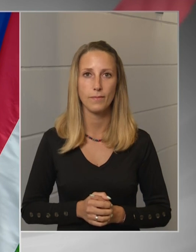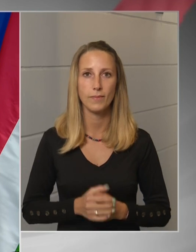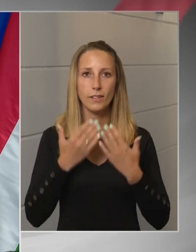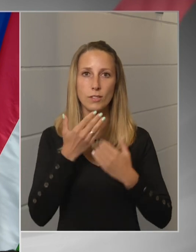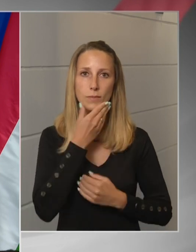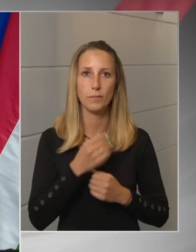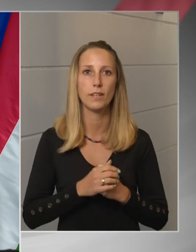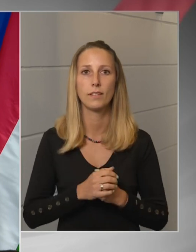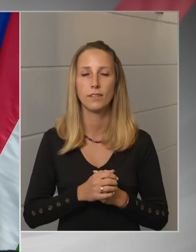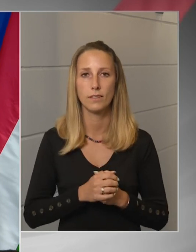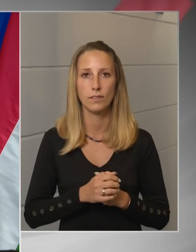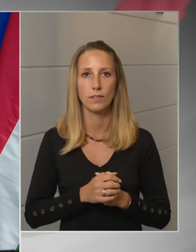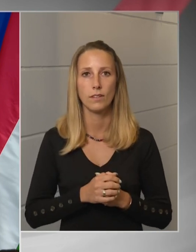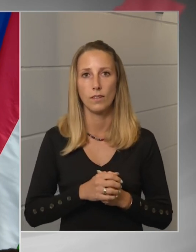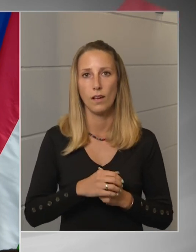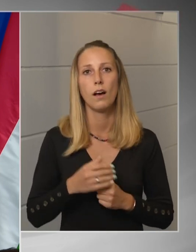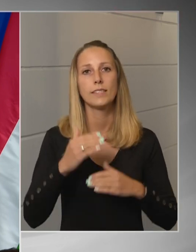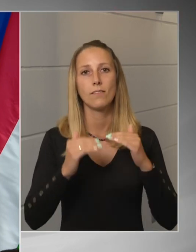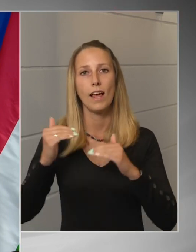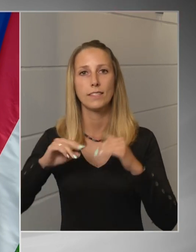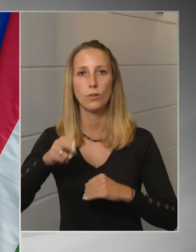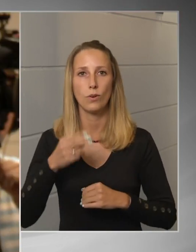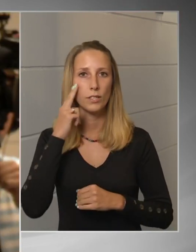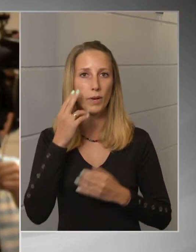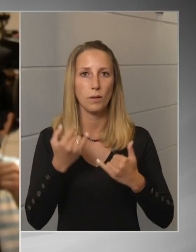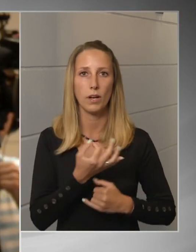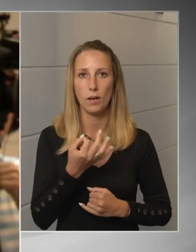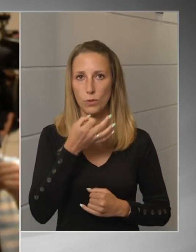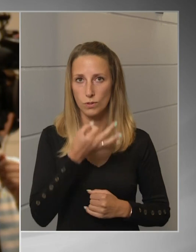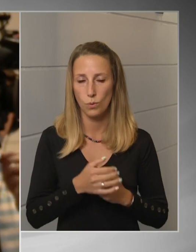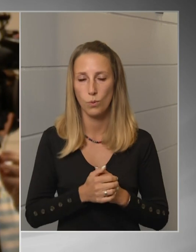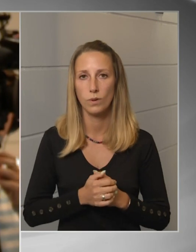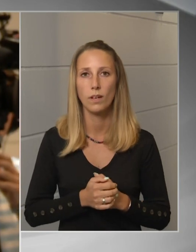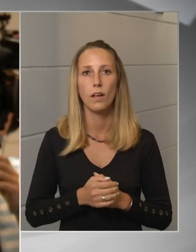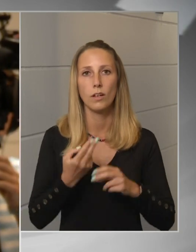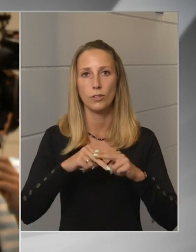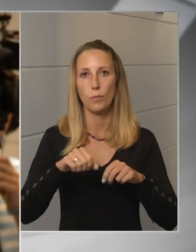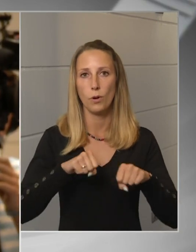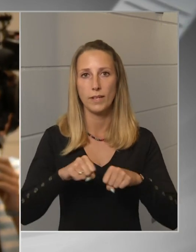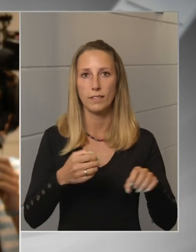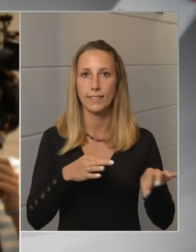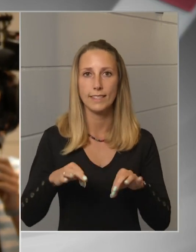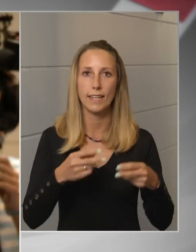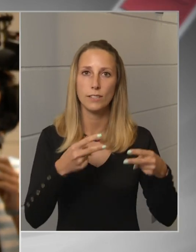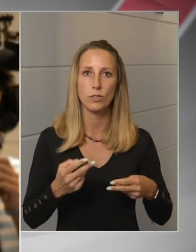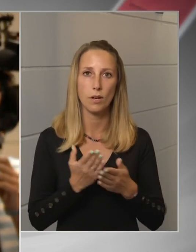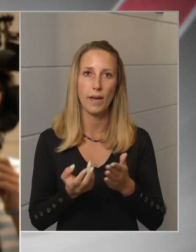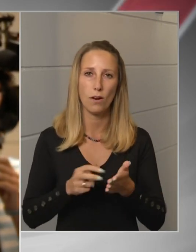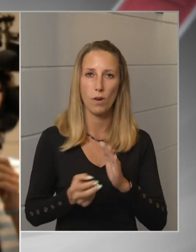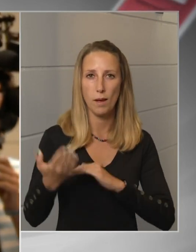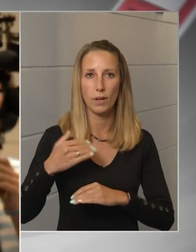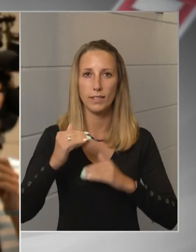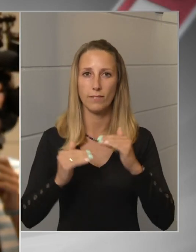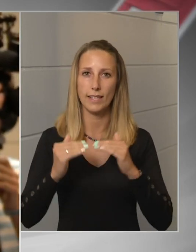Köszönöm szépen, Cserej, Judit, Emegy, Híradó. Az inflációról is volt a mai napon szó. Ugye több kormányzati intézkedést hoztak már korábban az